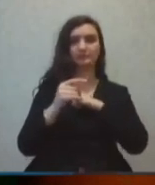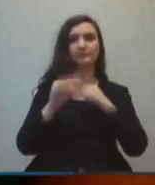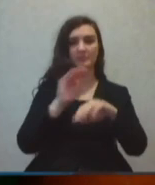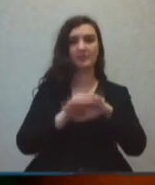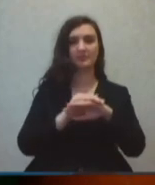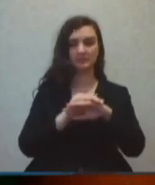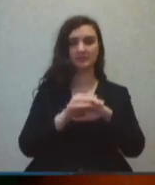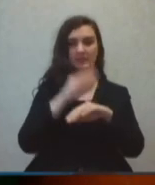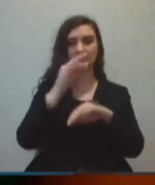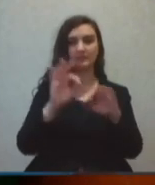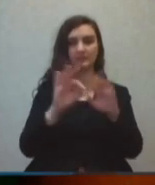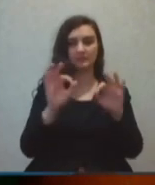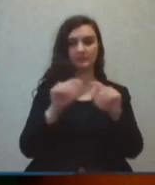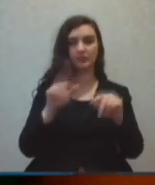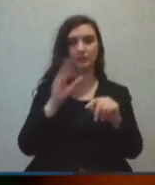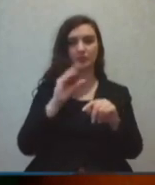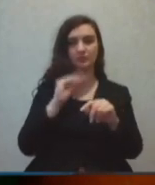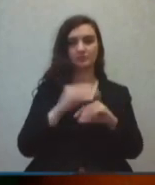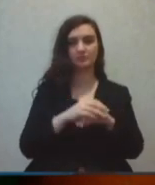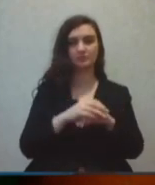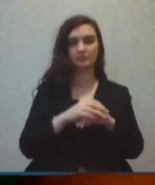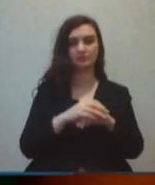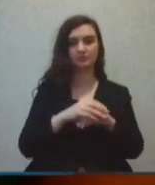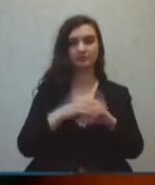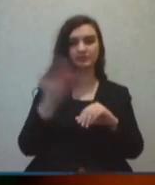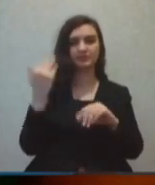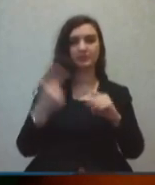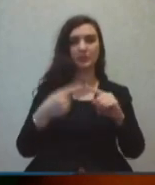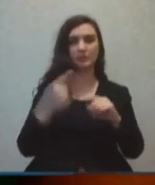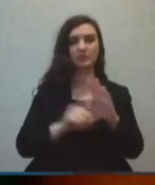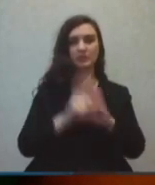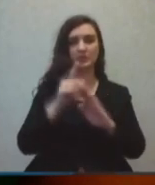ფაქტს გეტყვით, როდესაც გასული საუკუნის